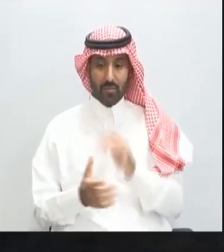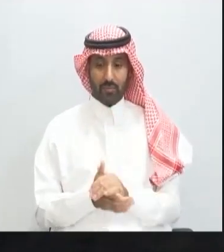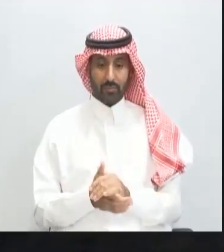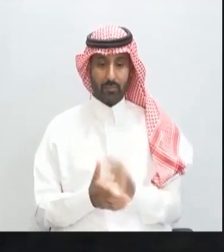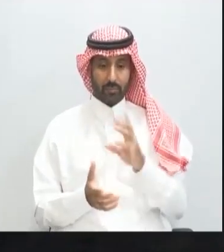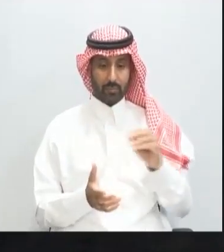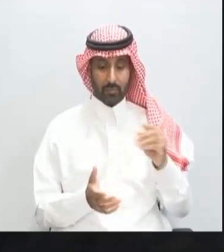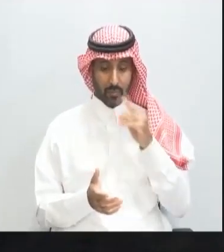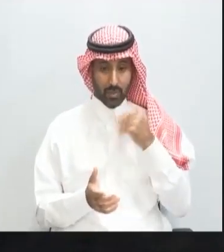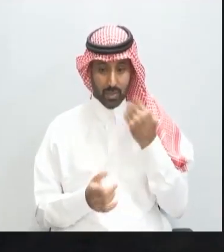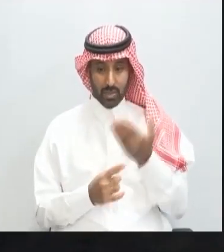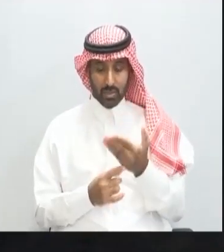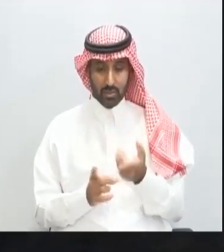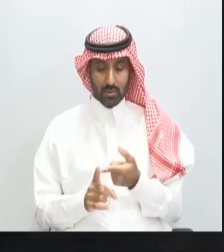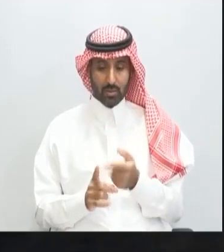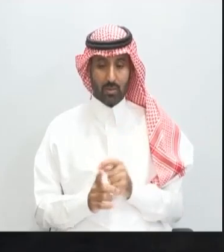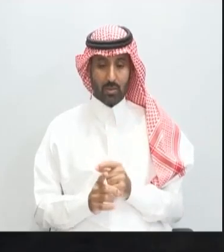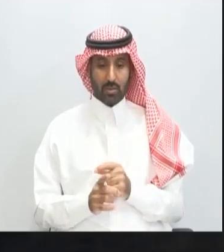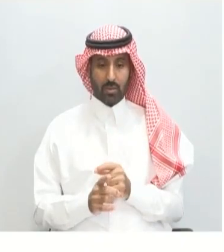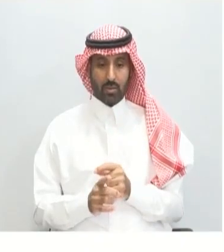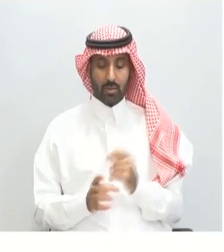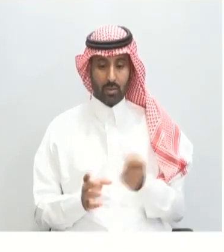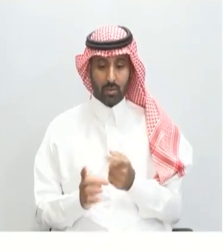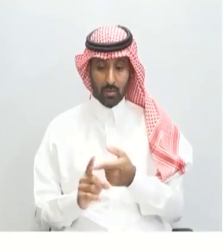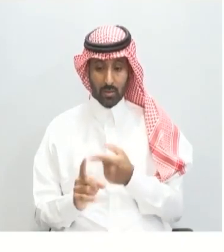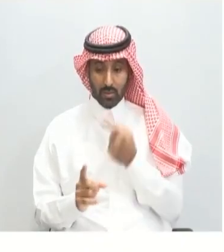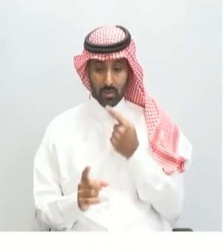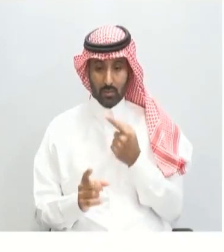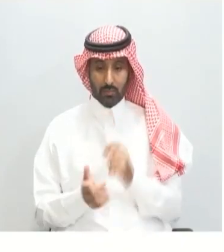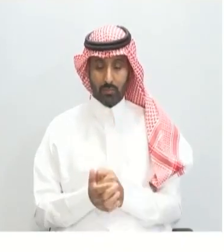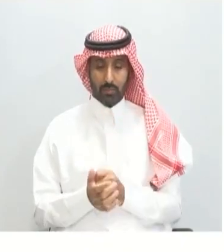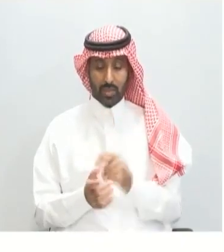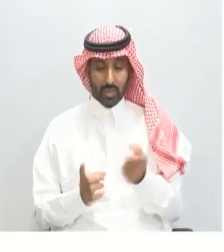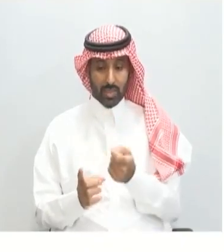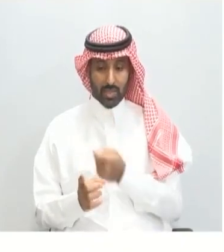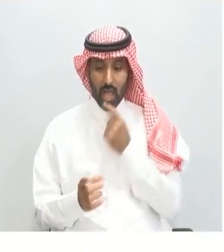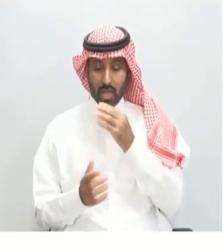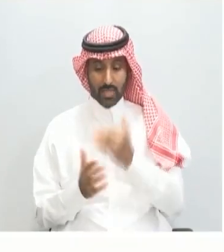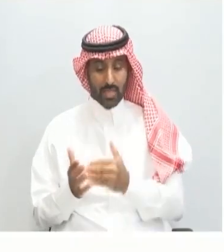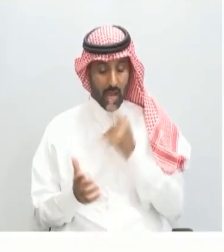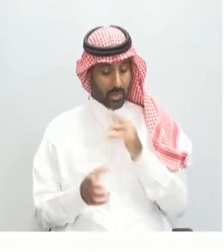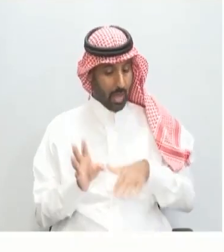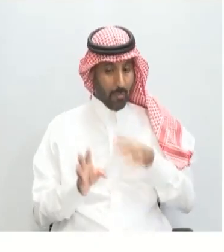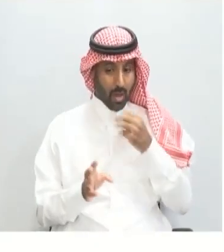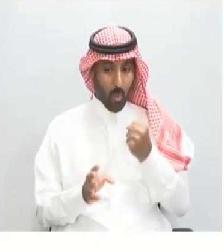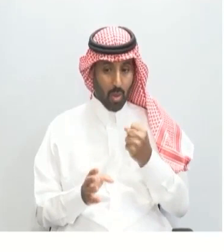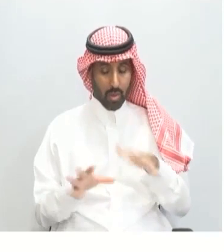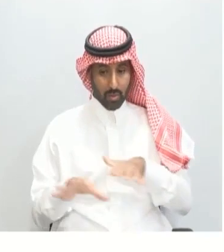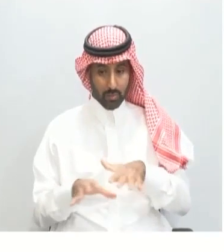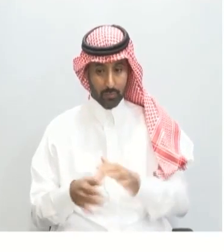التي لا نشعر بها هو او يستطيع هذا الجهاز وايضا يقيس الزلازل القويه